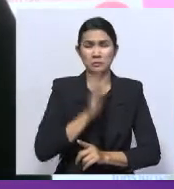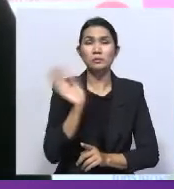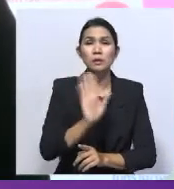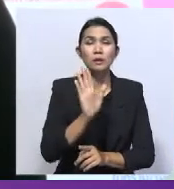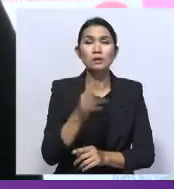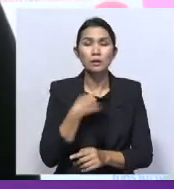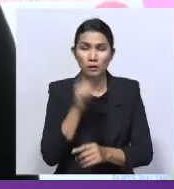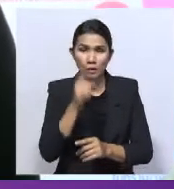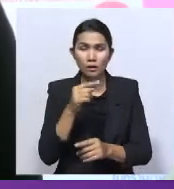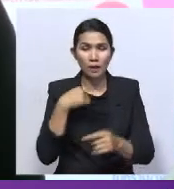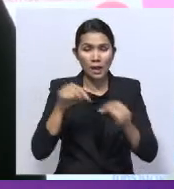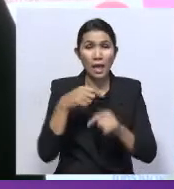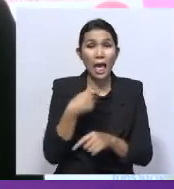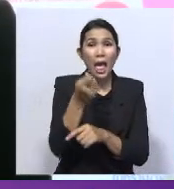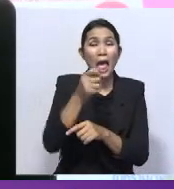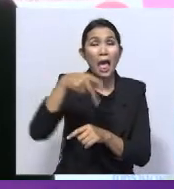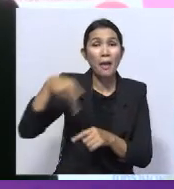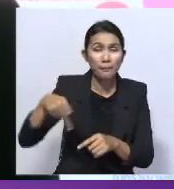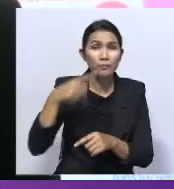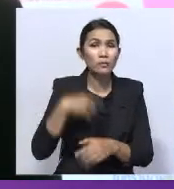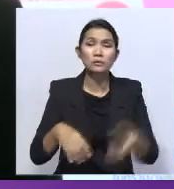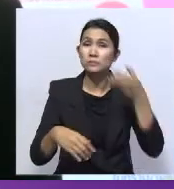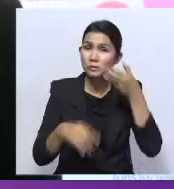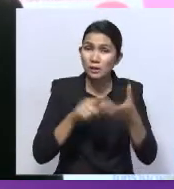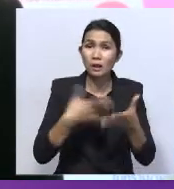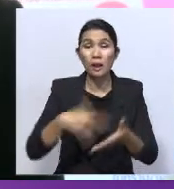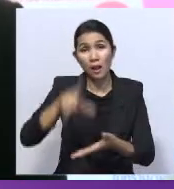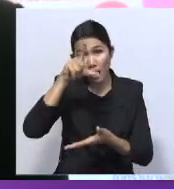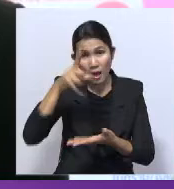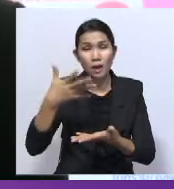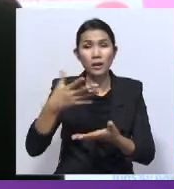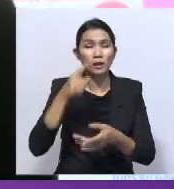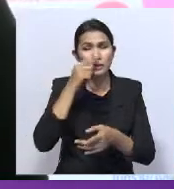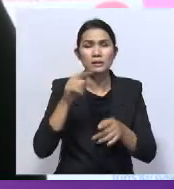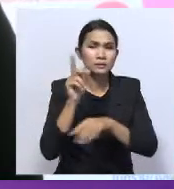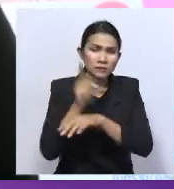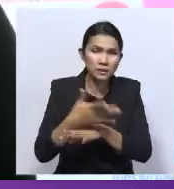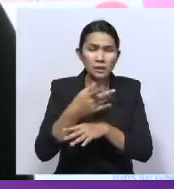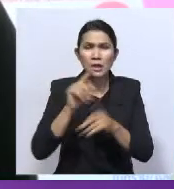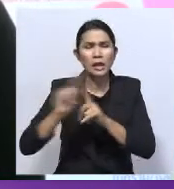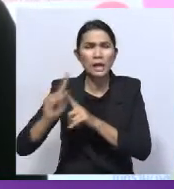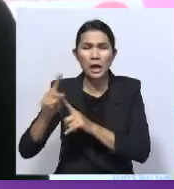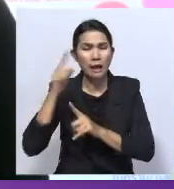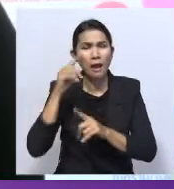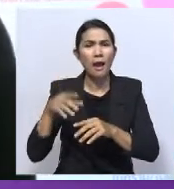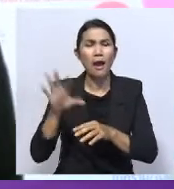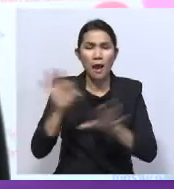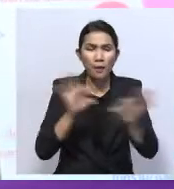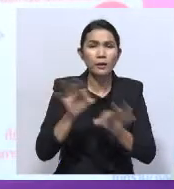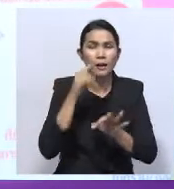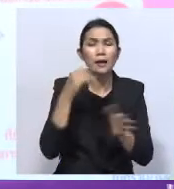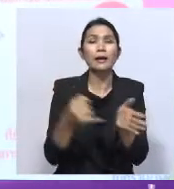เข้ามาเราจะต้องพึ่งแอปพลิเคชันมือถือ LINE หรือสื่อโซเชียลมีเดียหรือ G-News อะไรต่ออะไรให้มันม